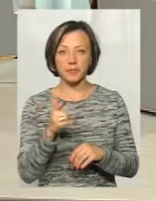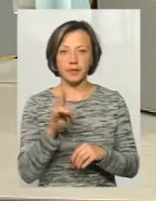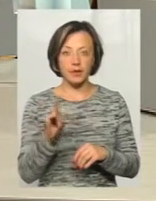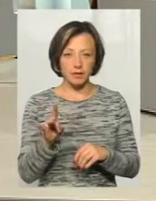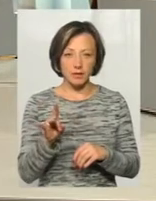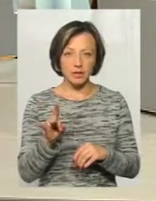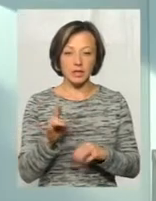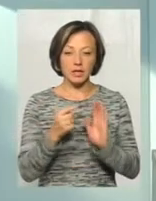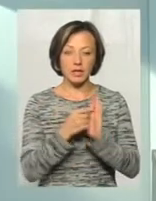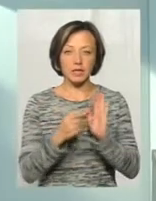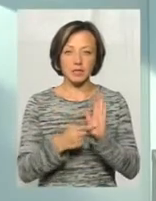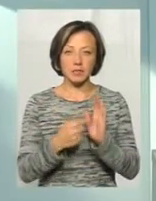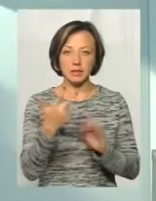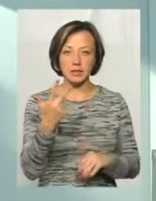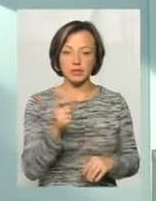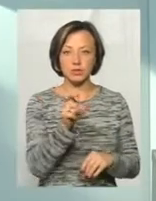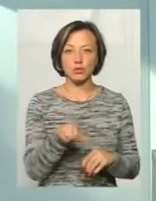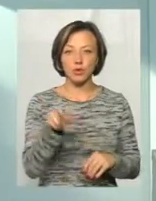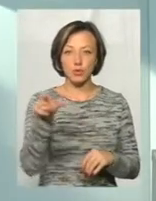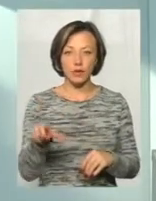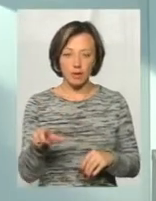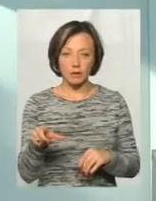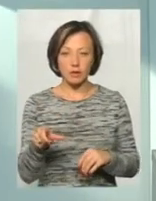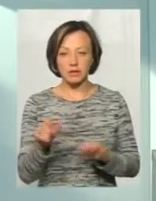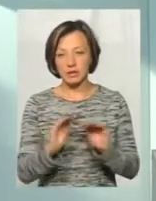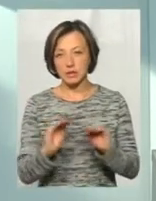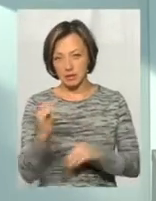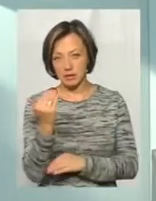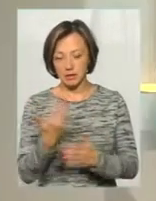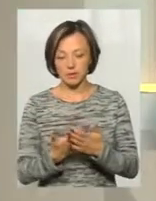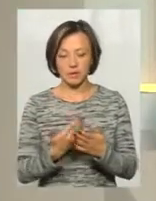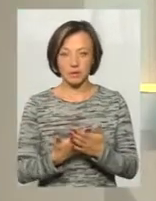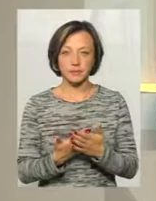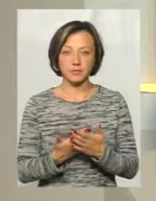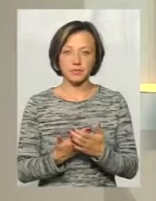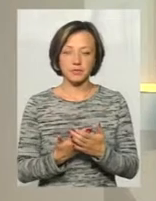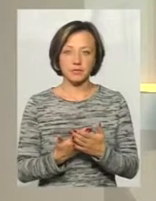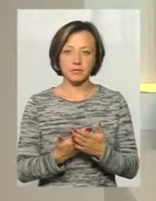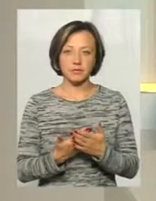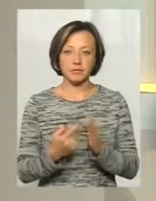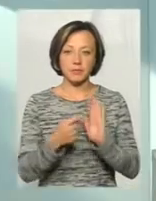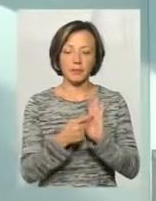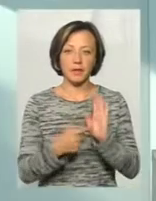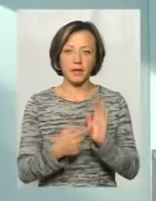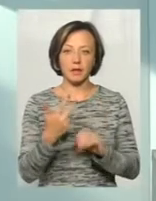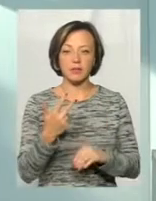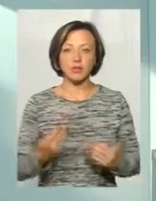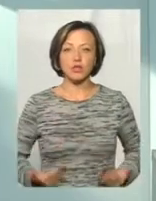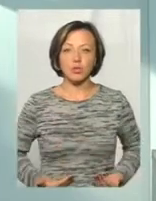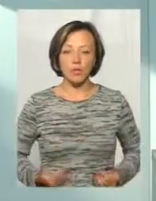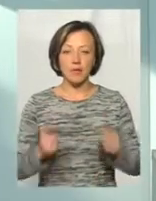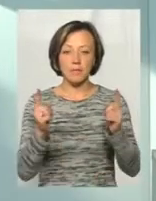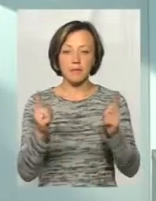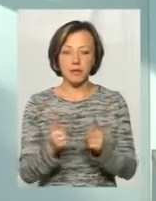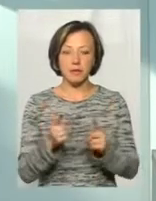6400 гривень. Ділимо на 3 чоловіка, скажімо так, у нас там ще є дитина. Ділимо на прожитковий